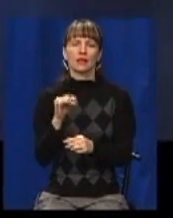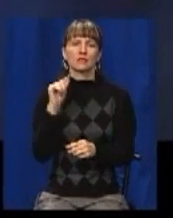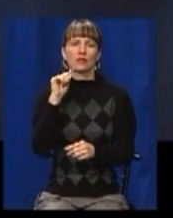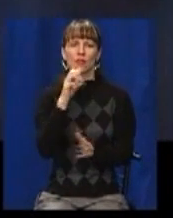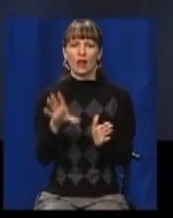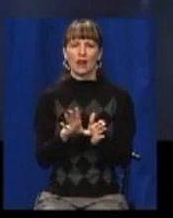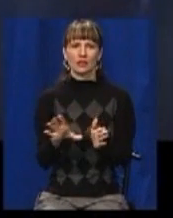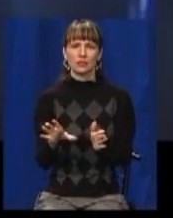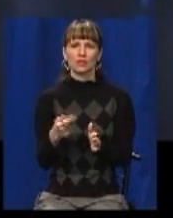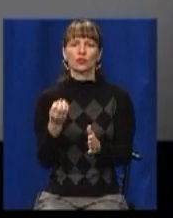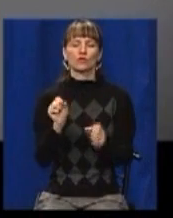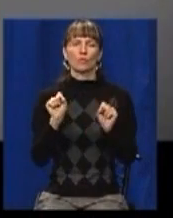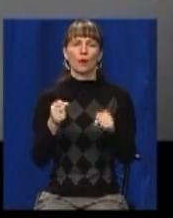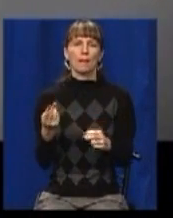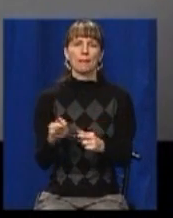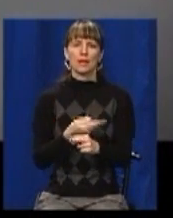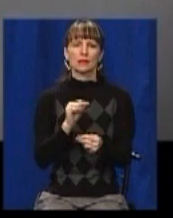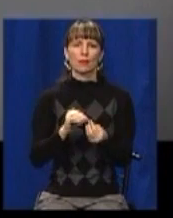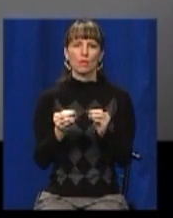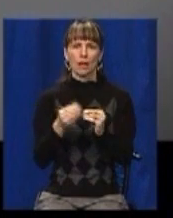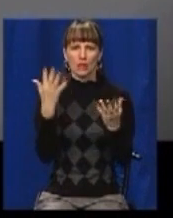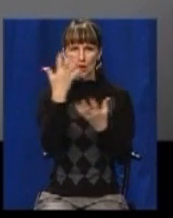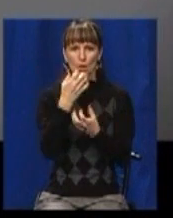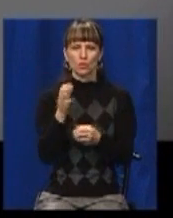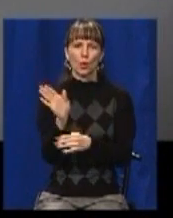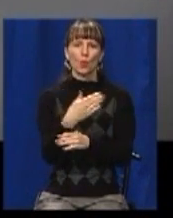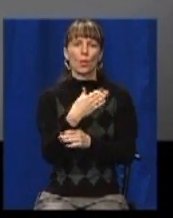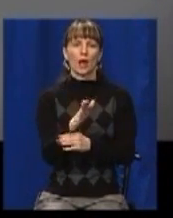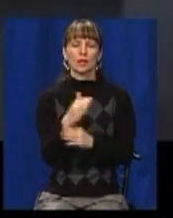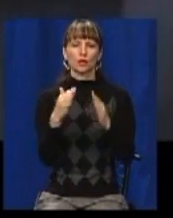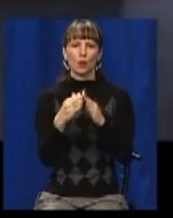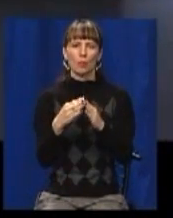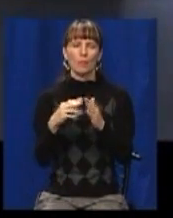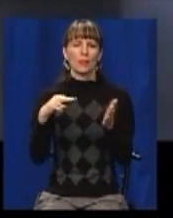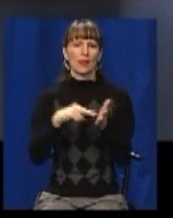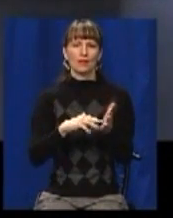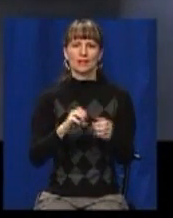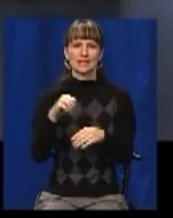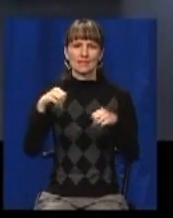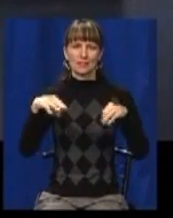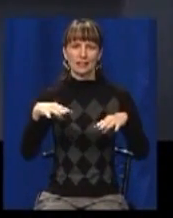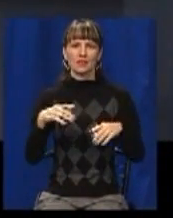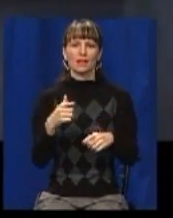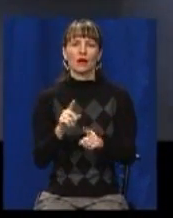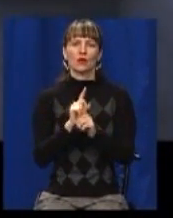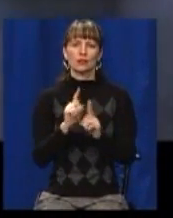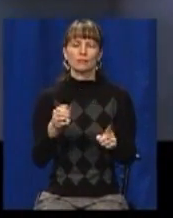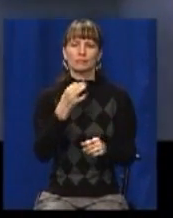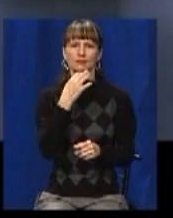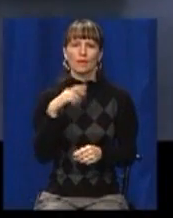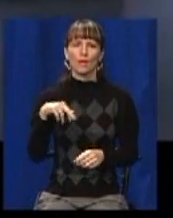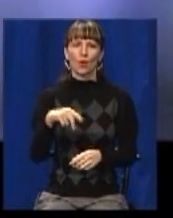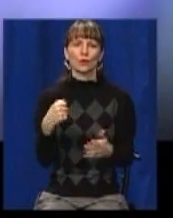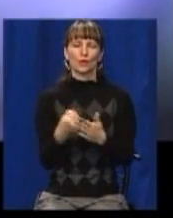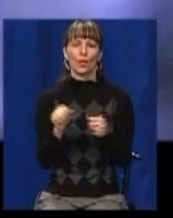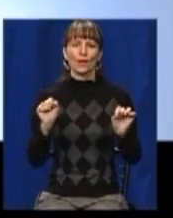заощадити електрику. Ще можна без проблем вночі блукати будинком, не запалюючи світла. Особливо потішать походи до холодильника. Проста